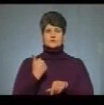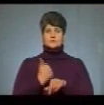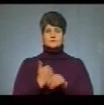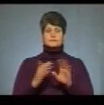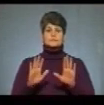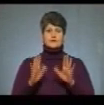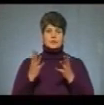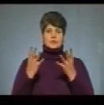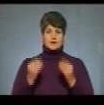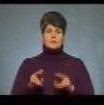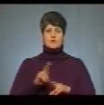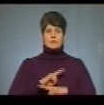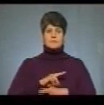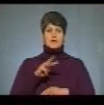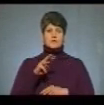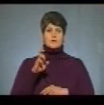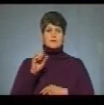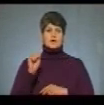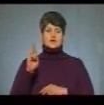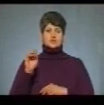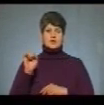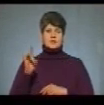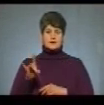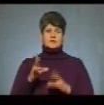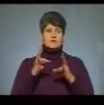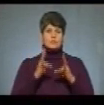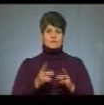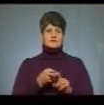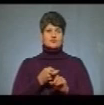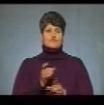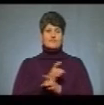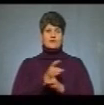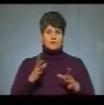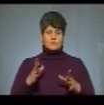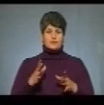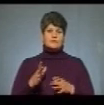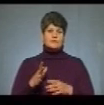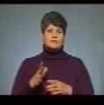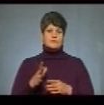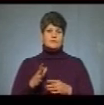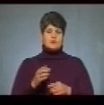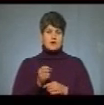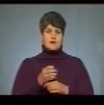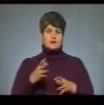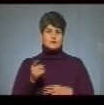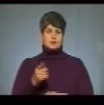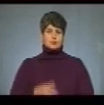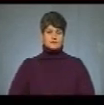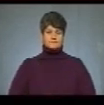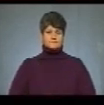Помер Михайло Башаєв, який 2 січня травмувався внаслідок вибуху гранати у Тернополі.